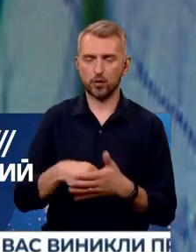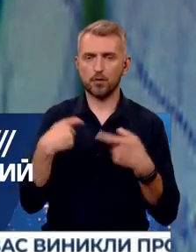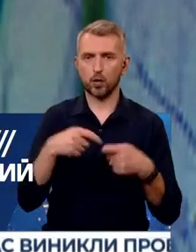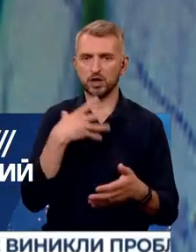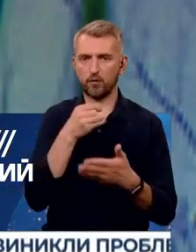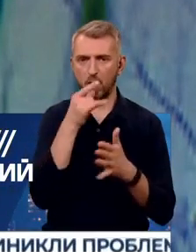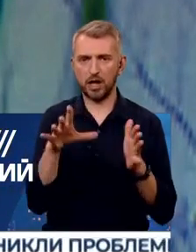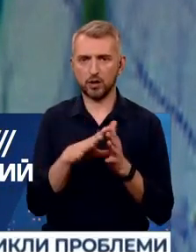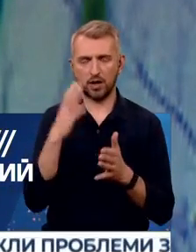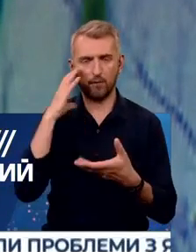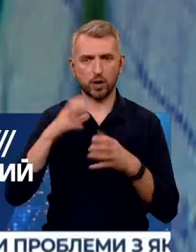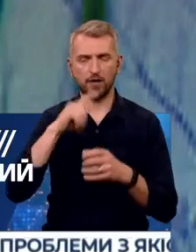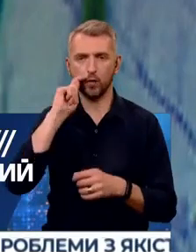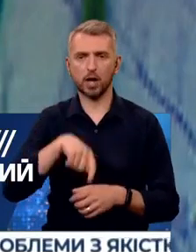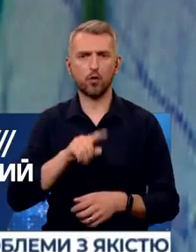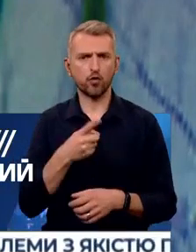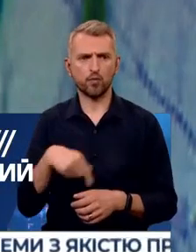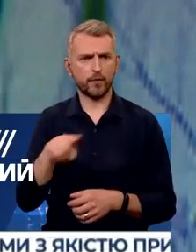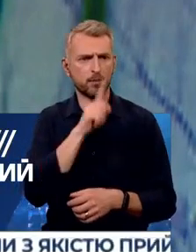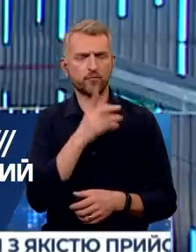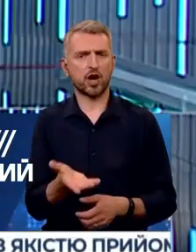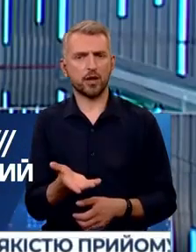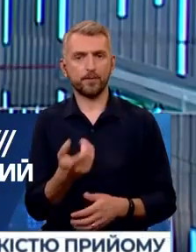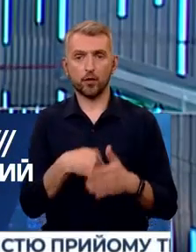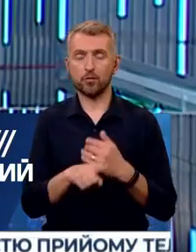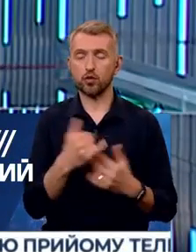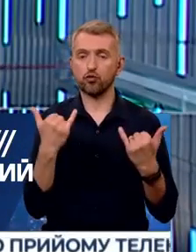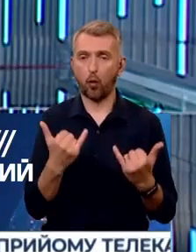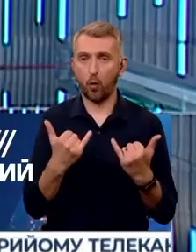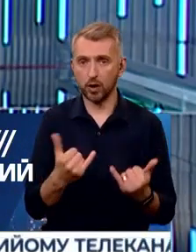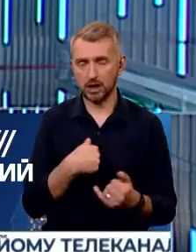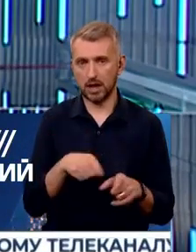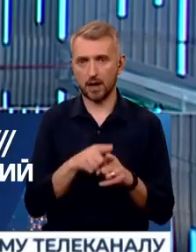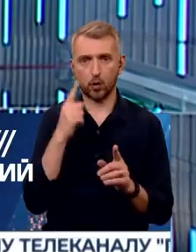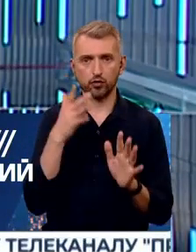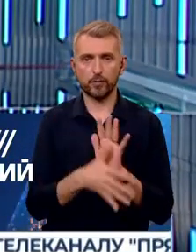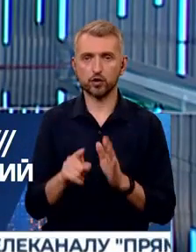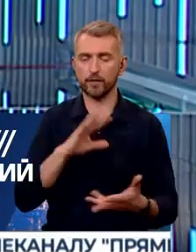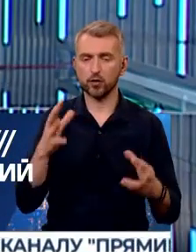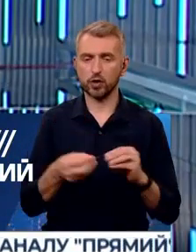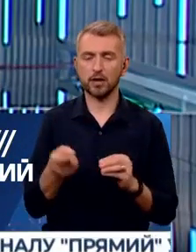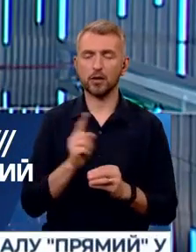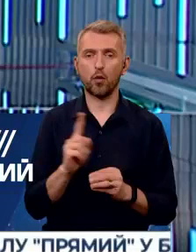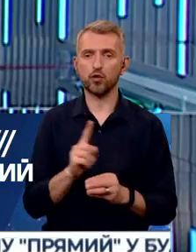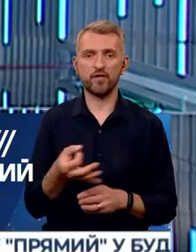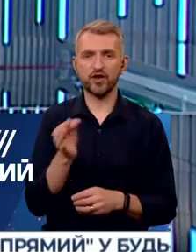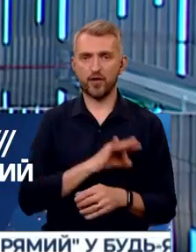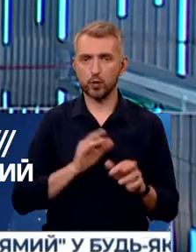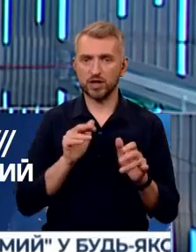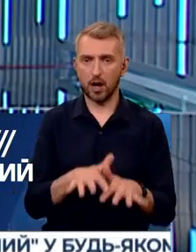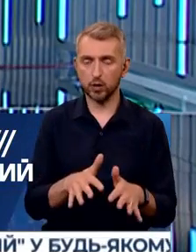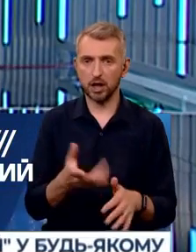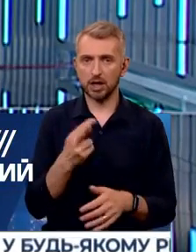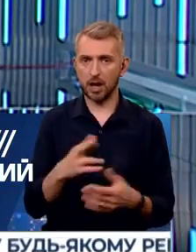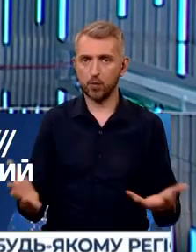своєї електрики і вугілля в Україну? Чому вони мовчали? Тому що сьогодні, я так розумію, що в результаті того, що вживаються заходи